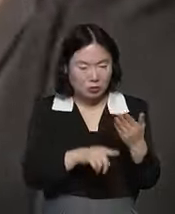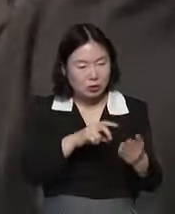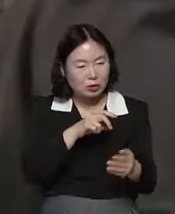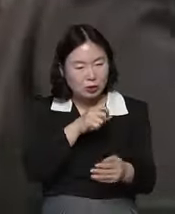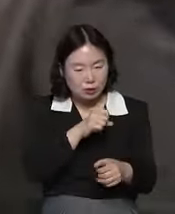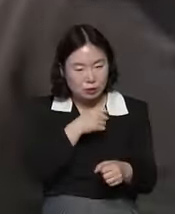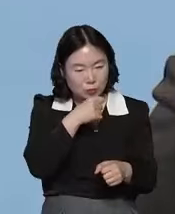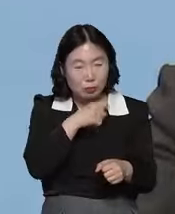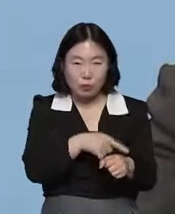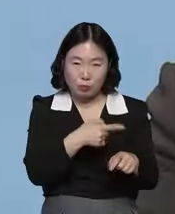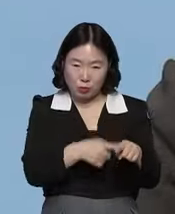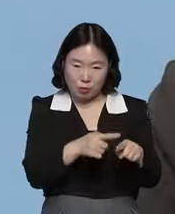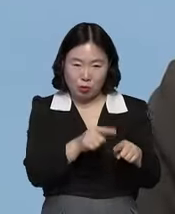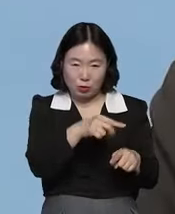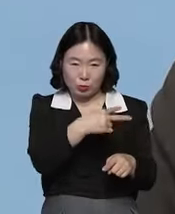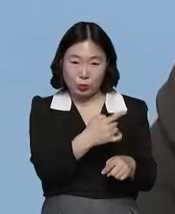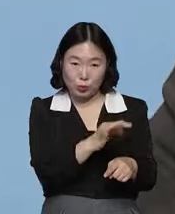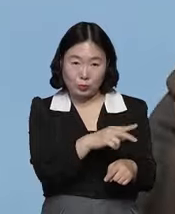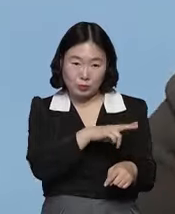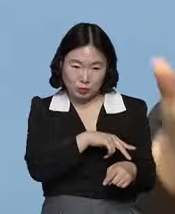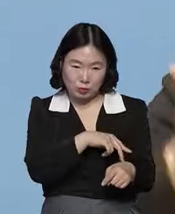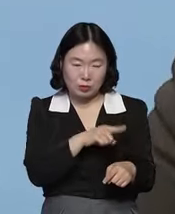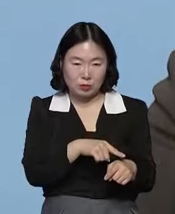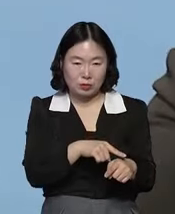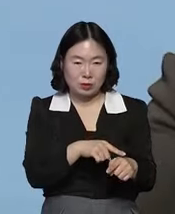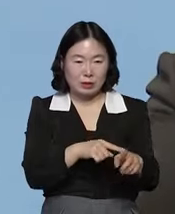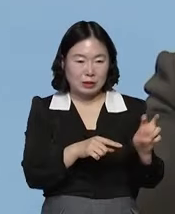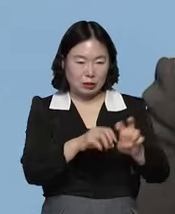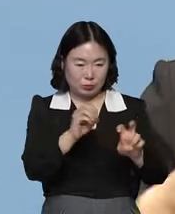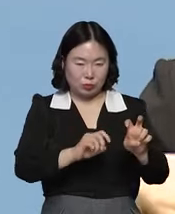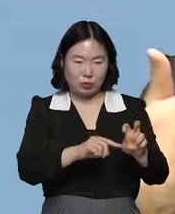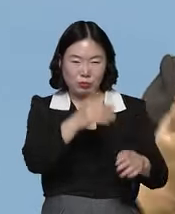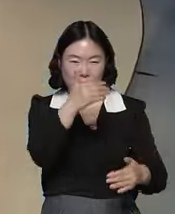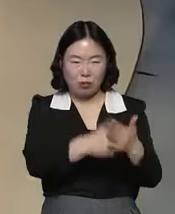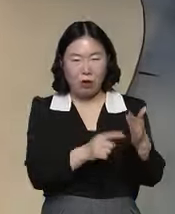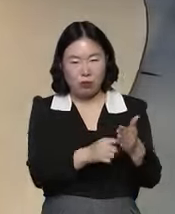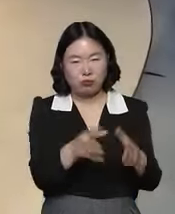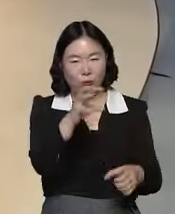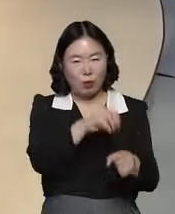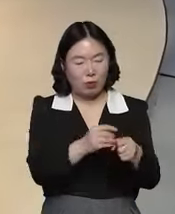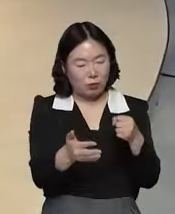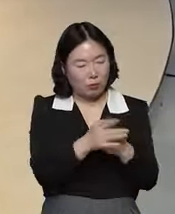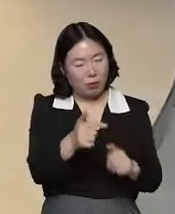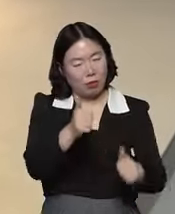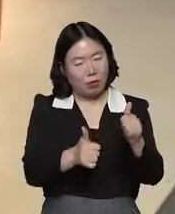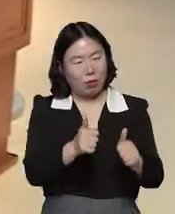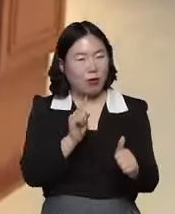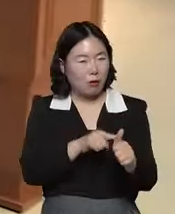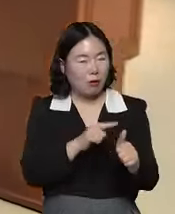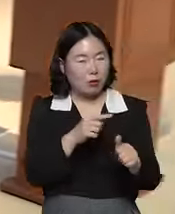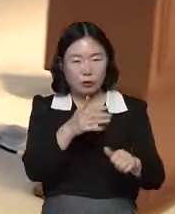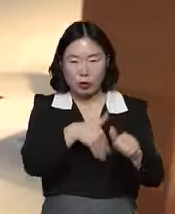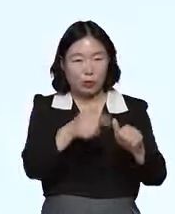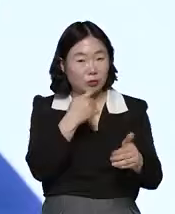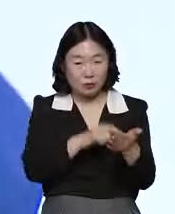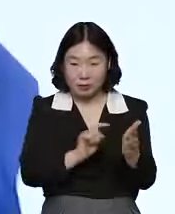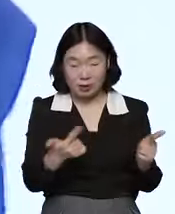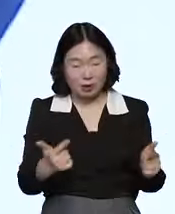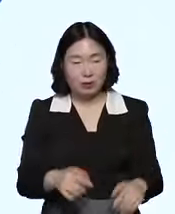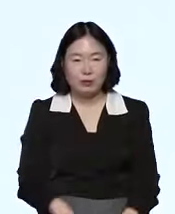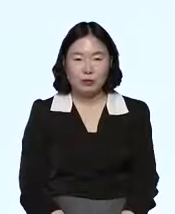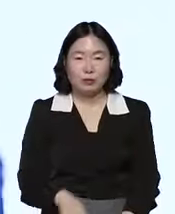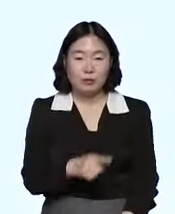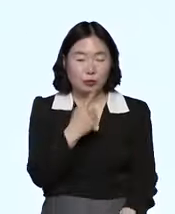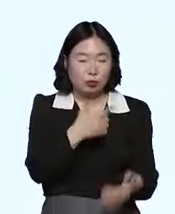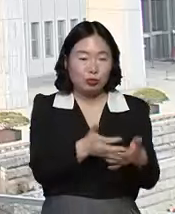받은 송갑석 의원은 득표율에서 20% 감산 적용까지 받아 험란한 경선이 예상됩니다 민주당